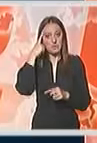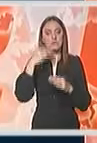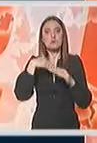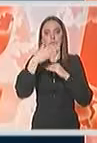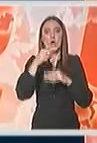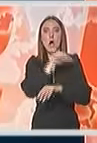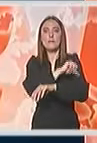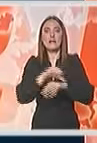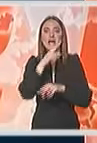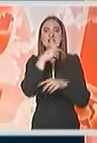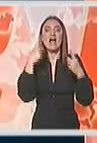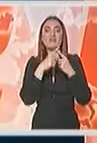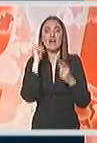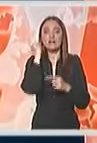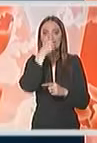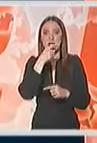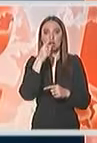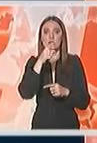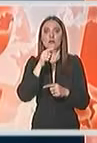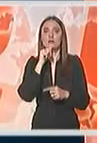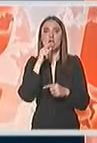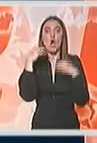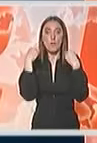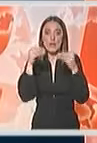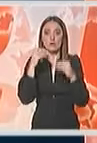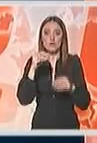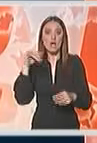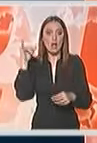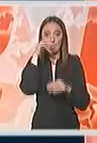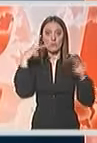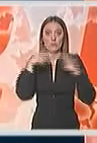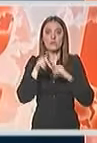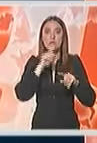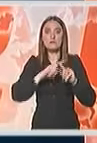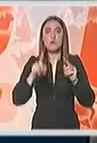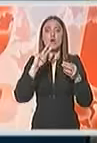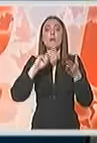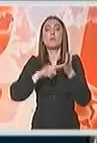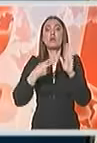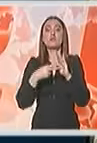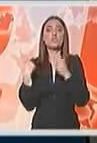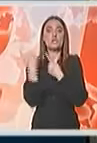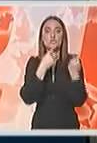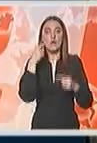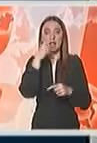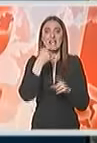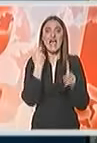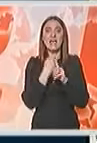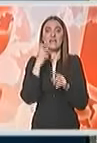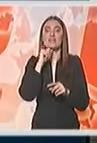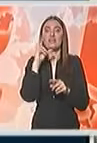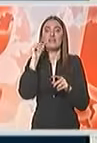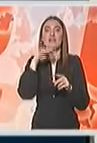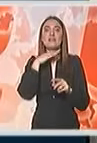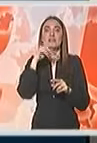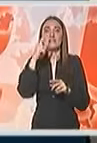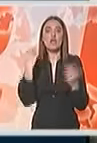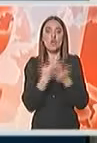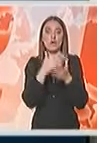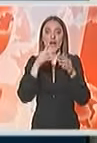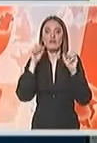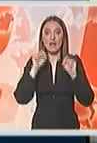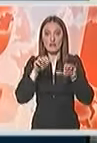uticati na operaciju u Afganistanu. Objašnjeno je da su letovi obustavljeni zbog političke situacije u Kirgistanu. Inače, nova vlast je